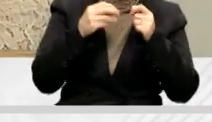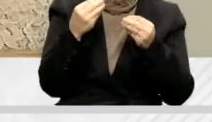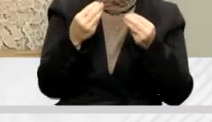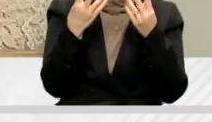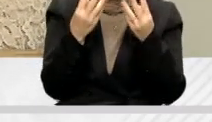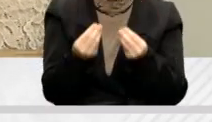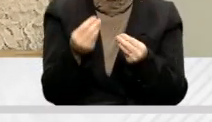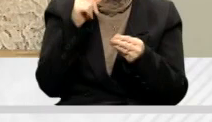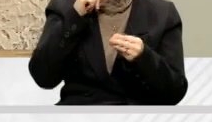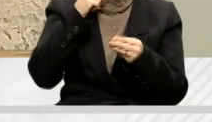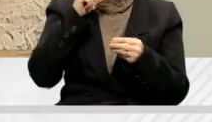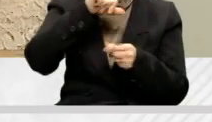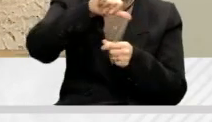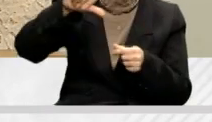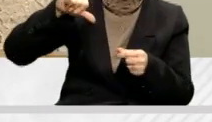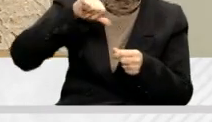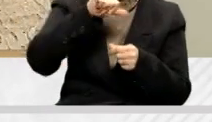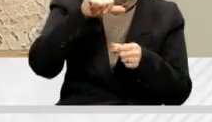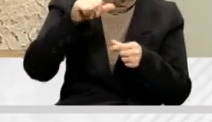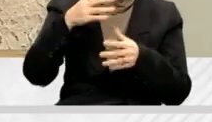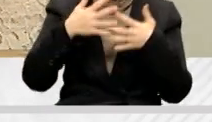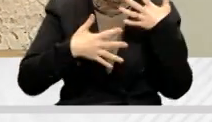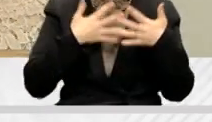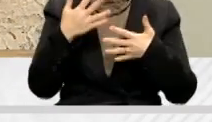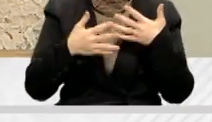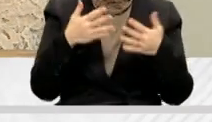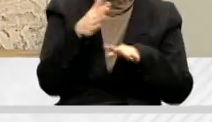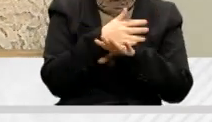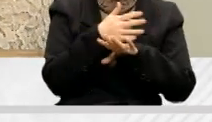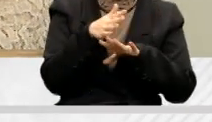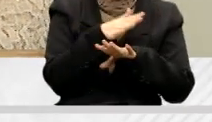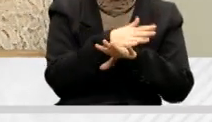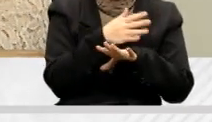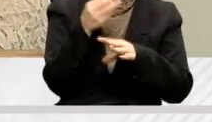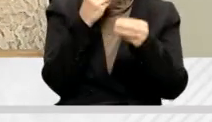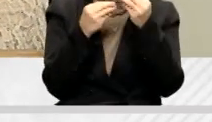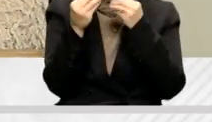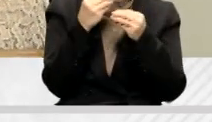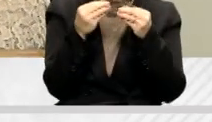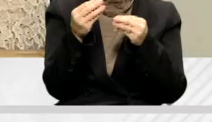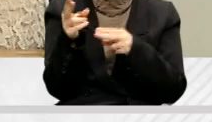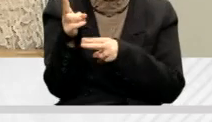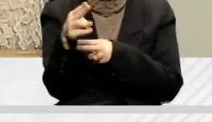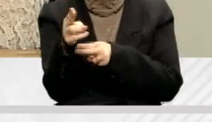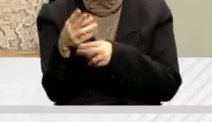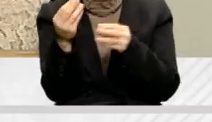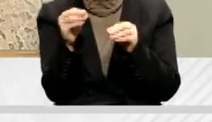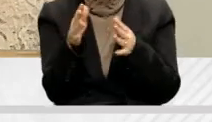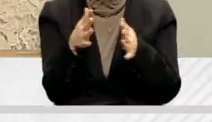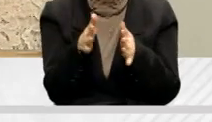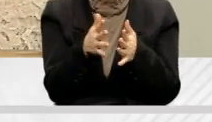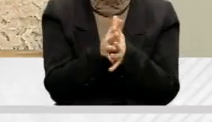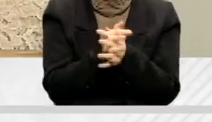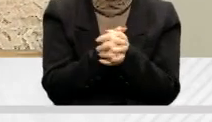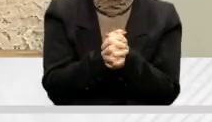bir salata, sebze yemeği, balık, yanına yoğurt veya yoğurdu isterseniz 2 saat sonra yatmaya yakın bir vakitte süt olarak